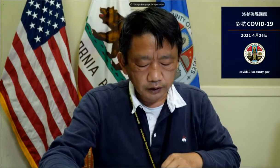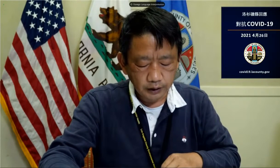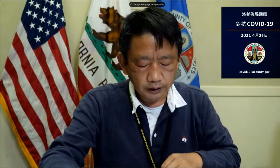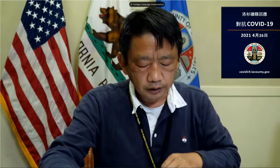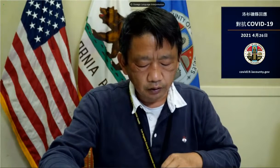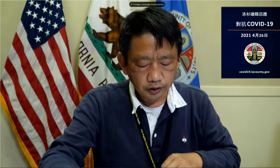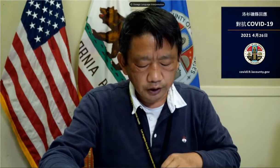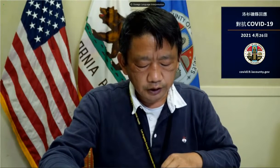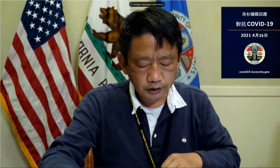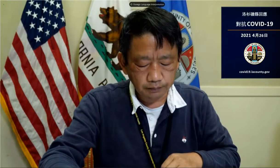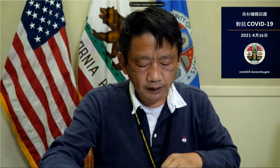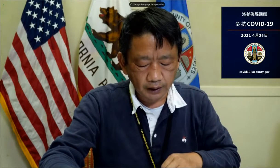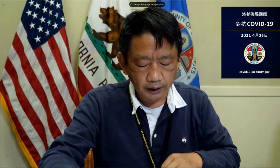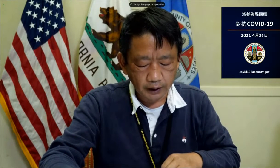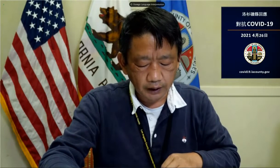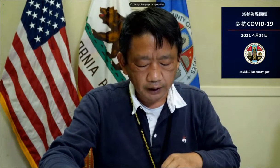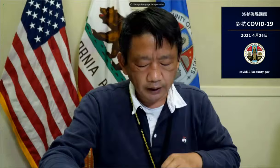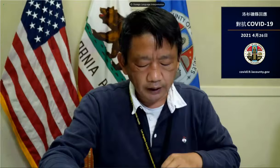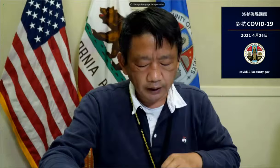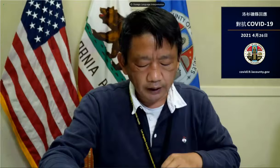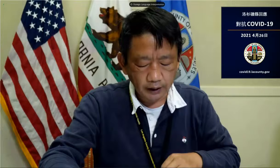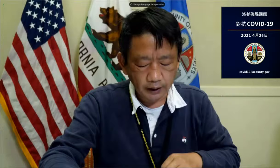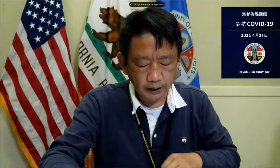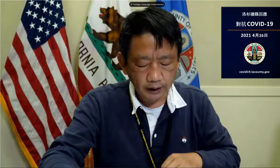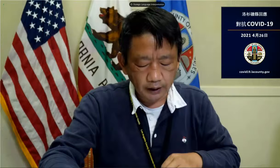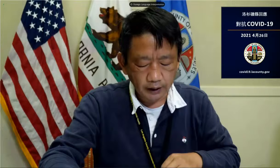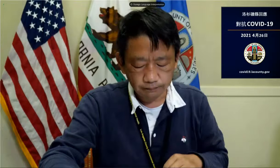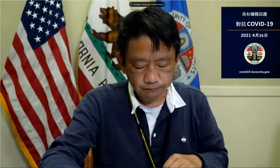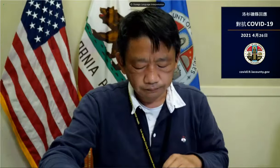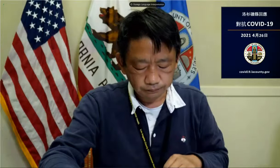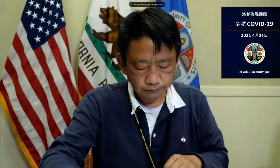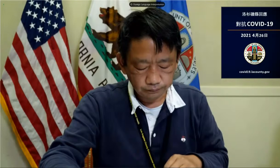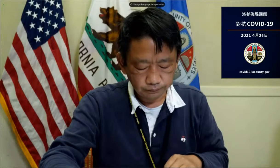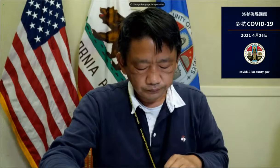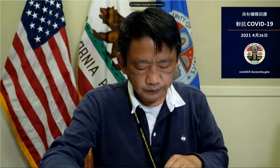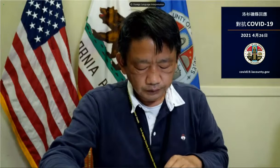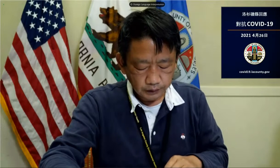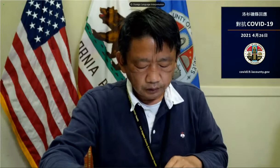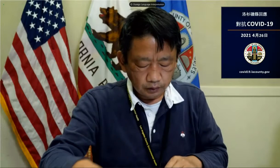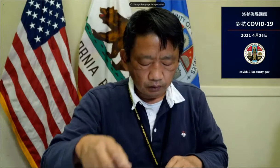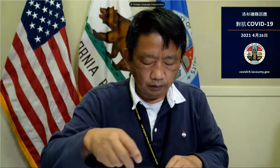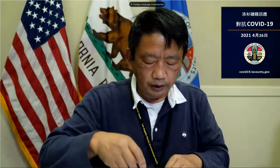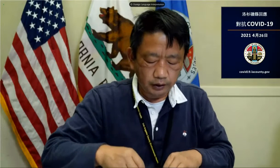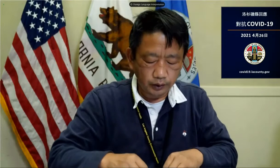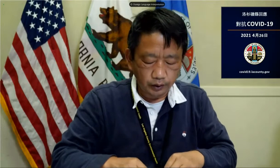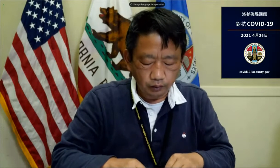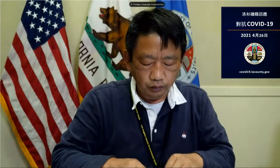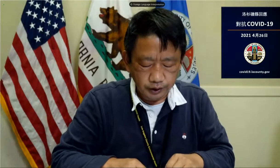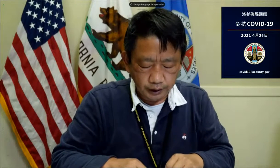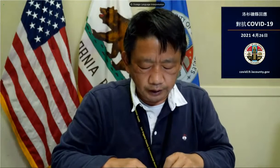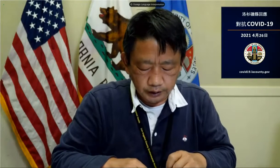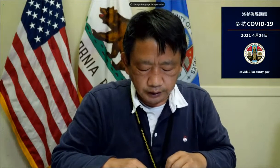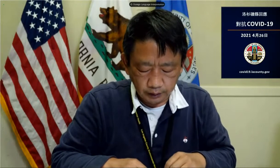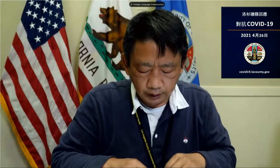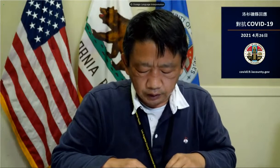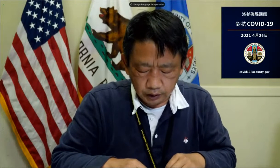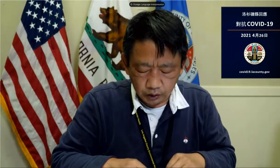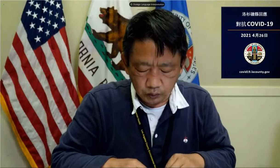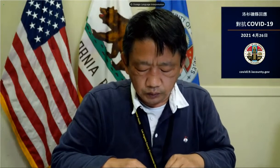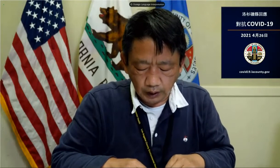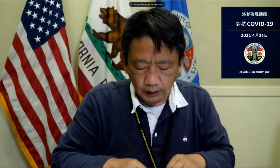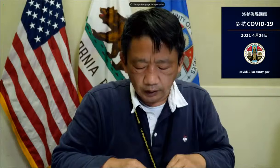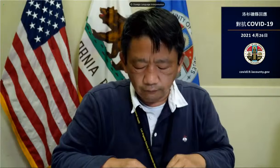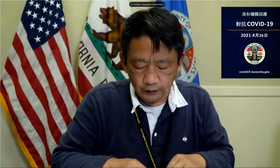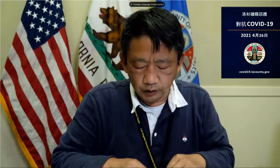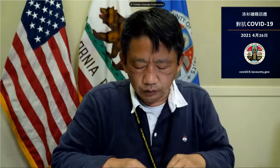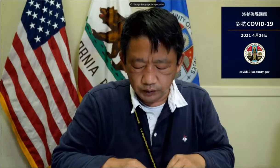现在洛县有407人住在医院。我们已对5003个